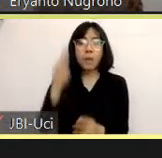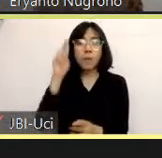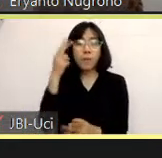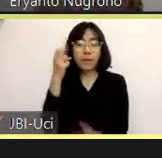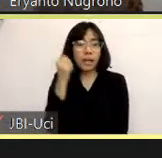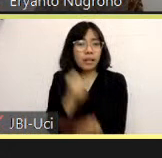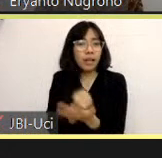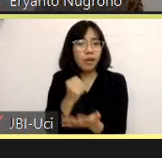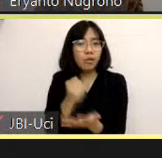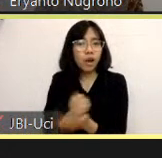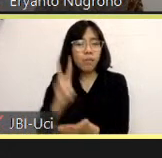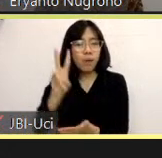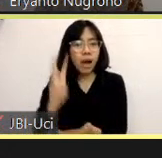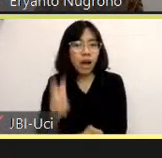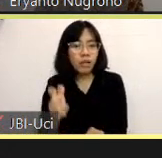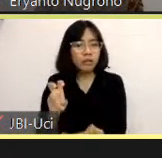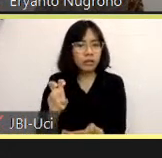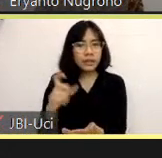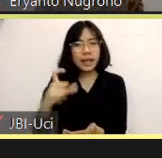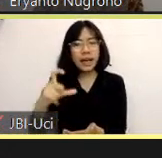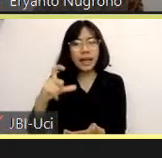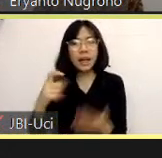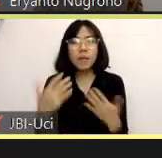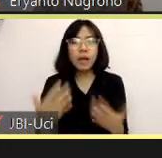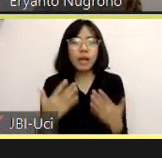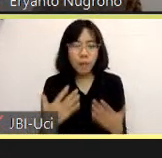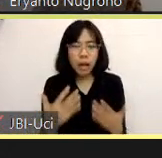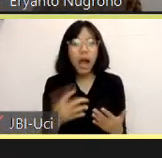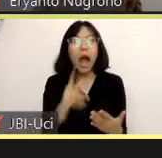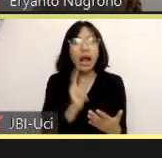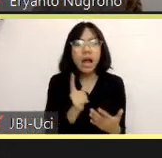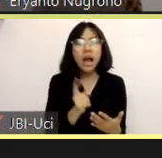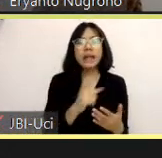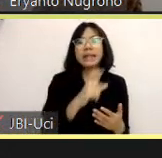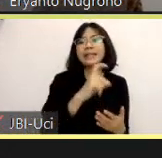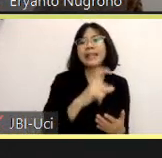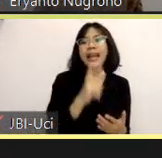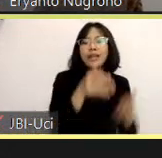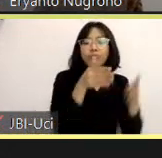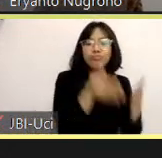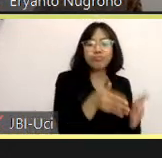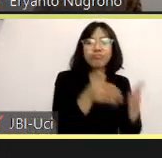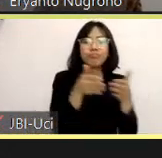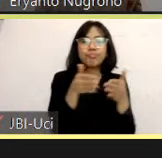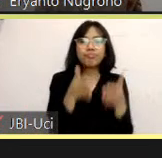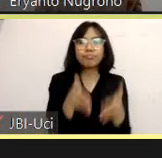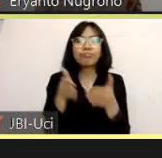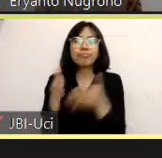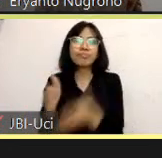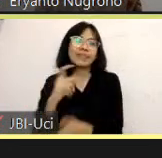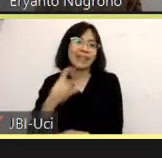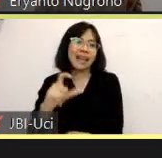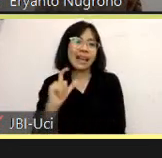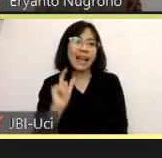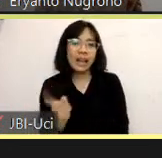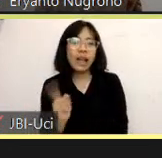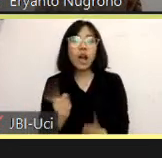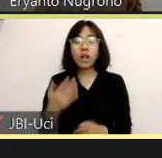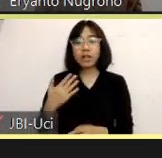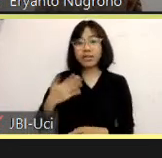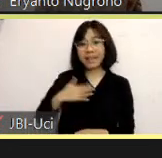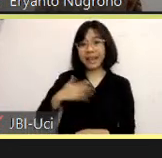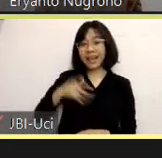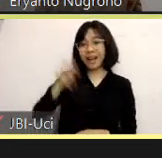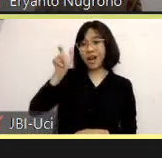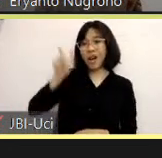dipastikan, bisa dijaga melalui beberapa jalur. Ya. Tetapi menurut saya sebagai orang asing, sebagai orang